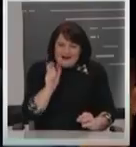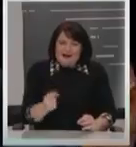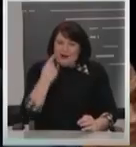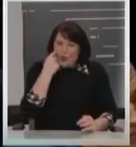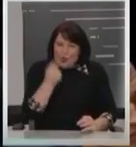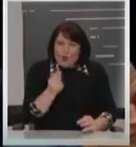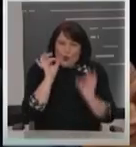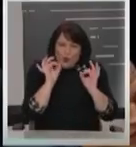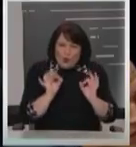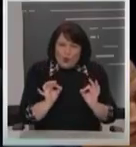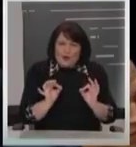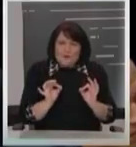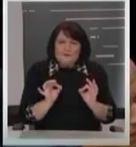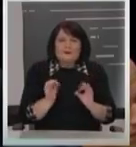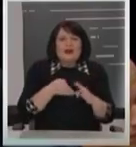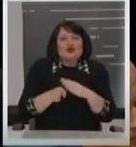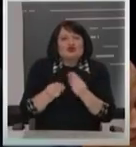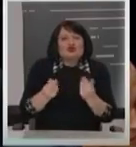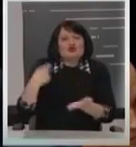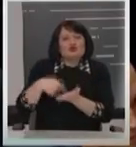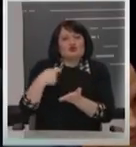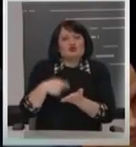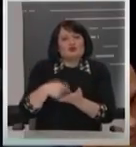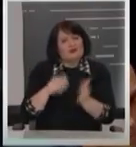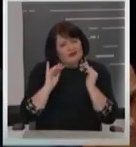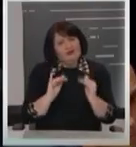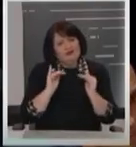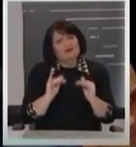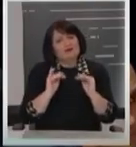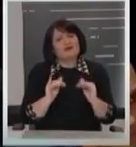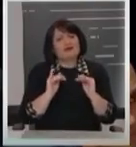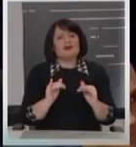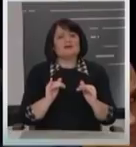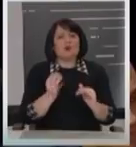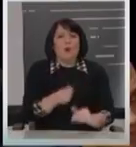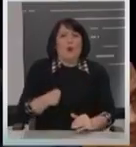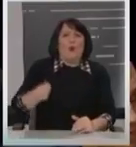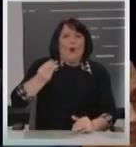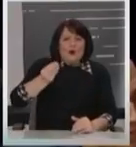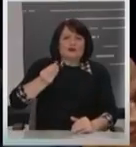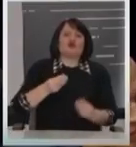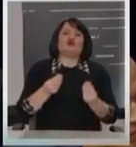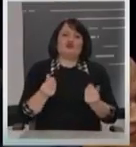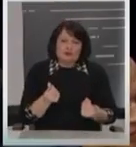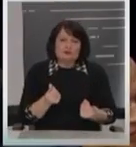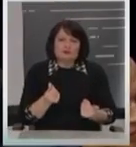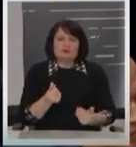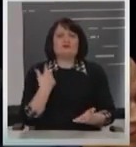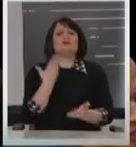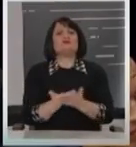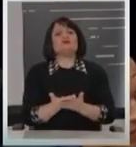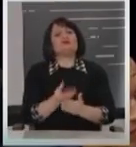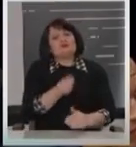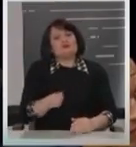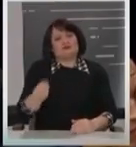αυτό για τους έμεσους φόρους τους οποίους συνεχίζεται να διωγγώνετε και να ζητείτε